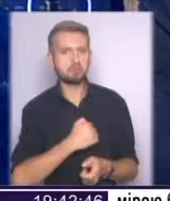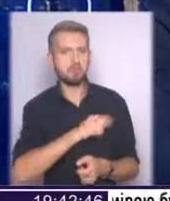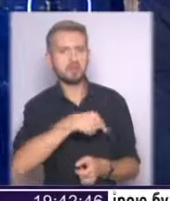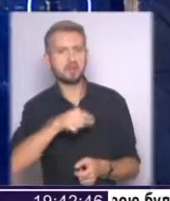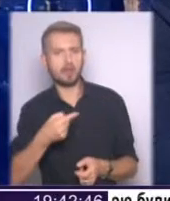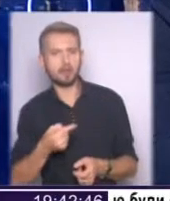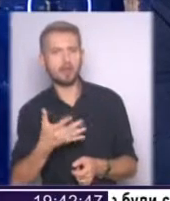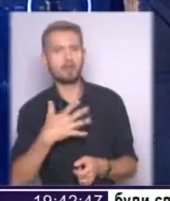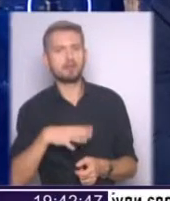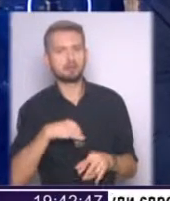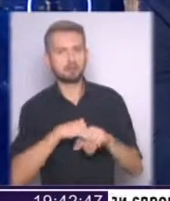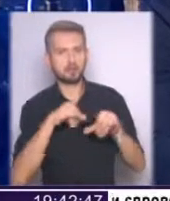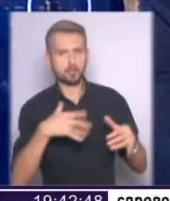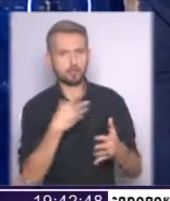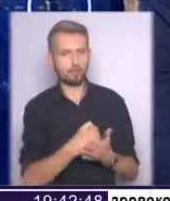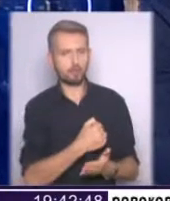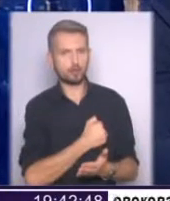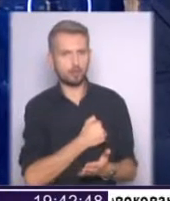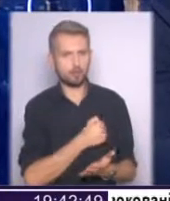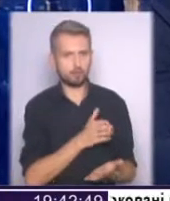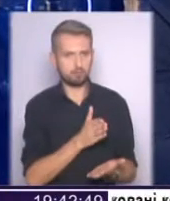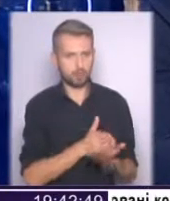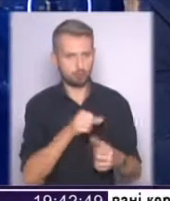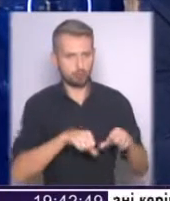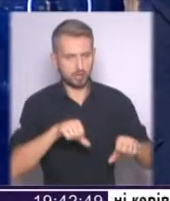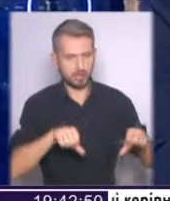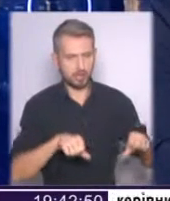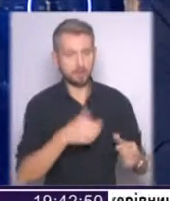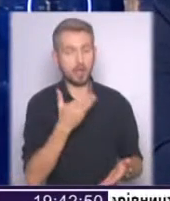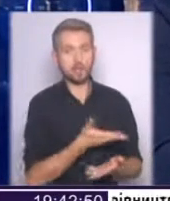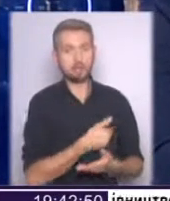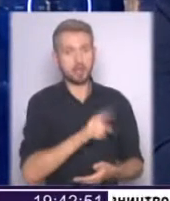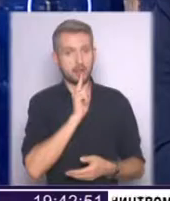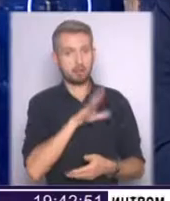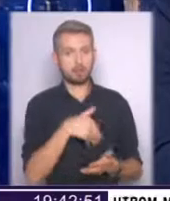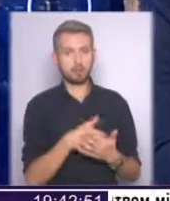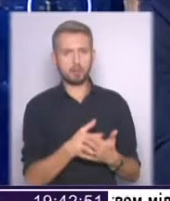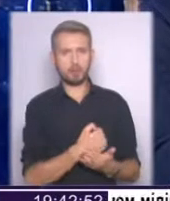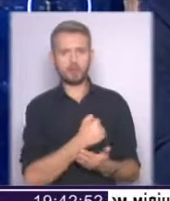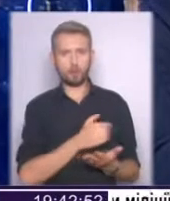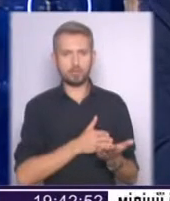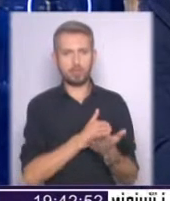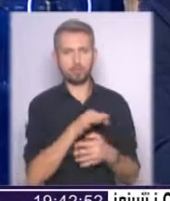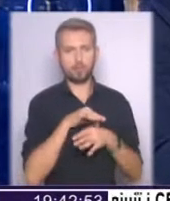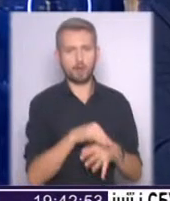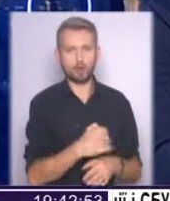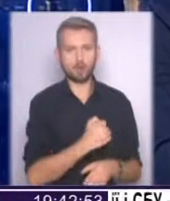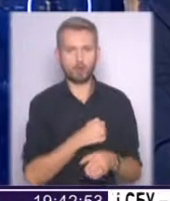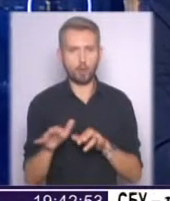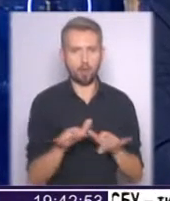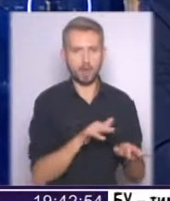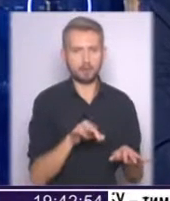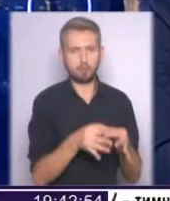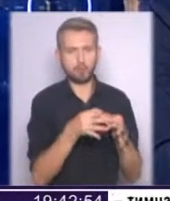мобілізація, для чого ми збільшуємо свою військову присутність. Якщо ми не будемо, наприклад, військовим шляхом проводити військові операції по